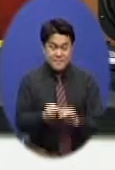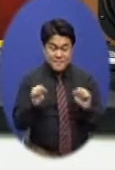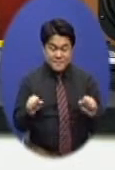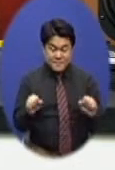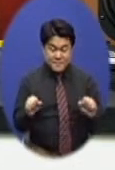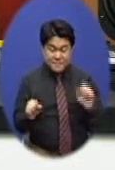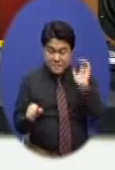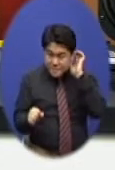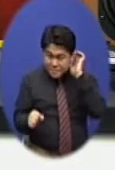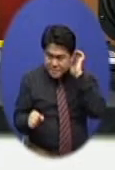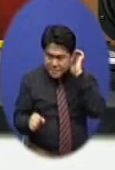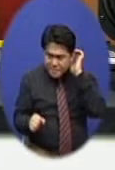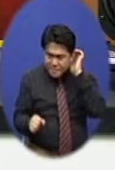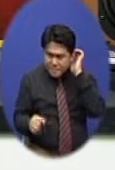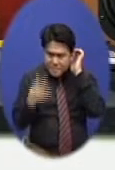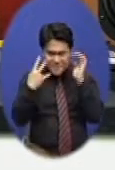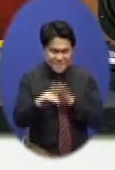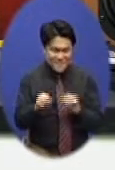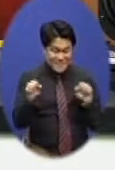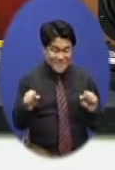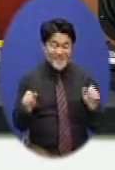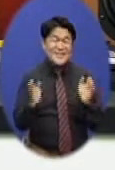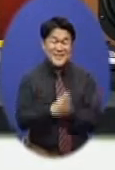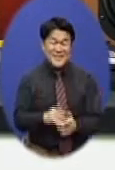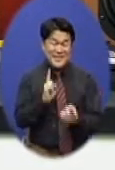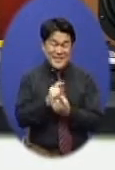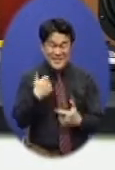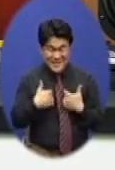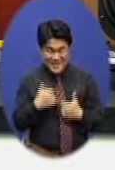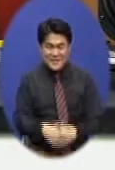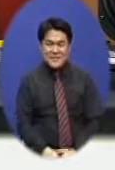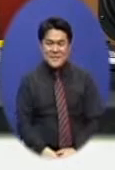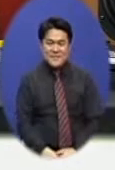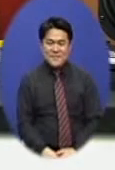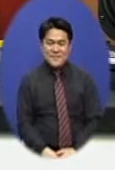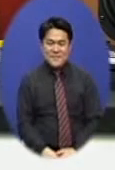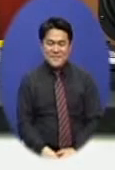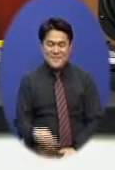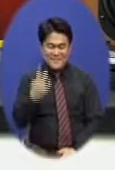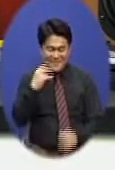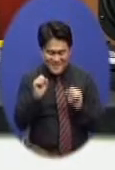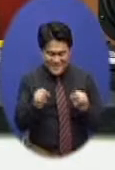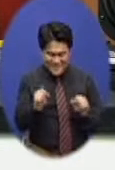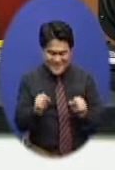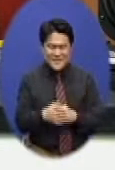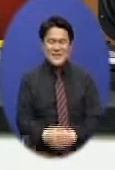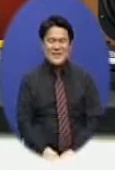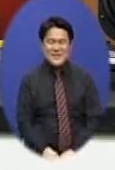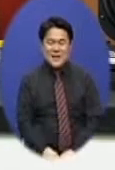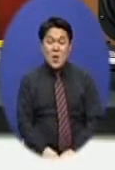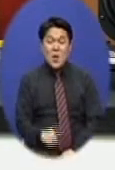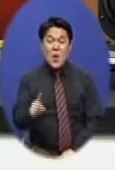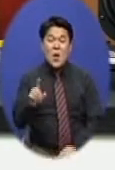여보세요? 네, 안녕하세요. 아이고. 반갑습니다. 네, 네 안녕하세요. 네,